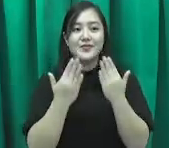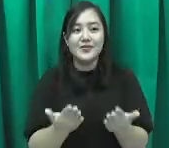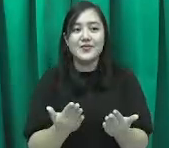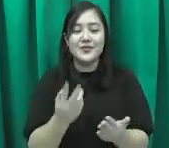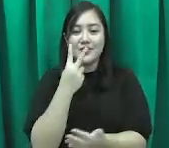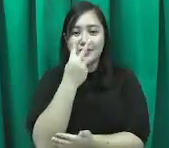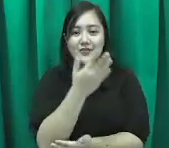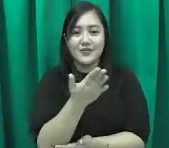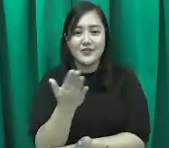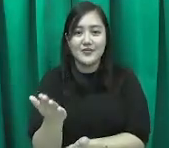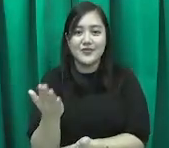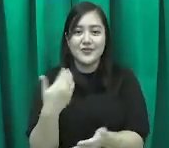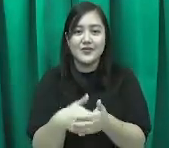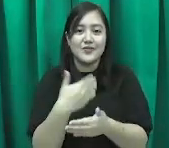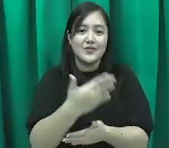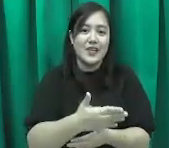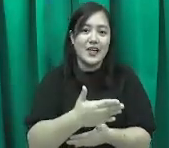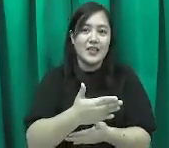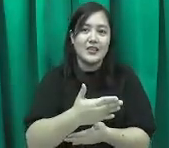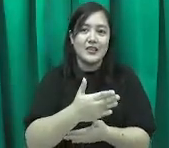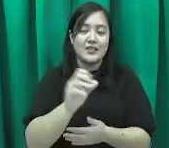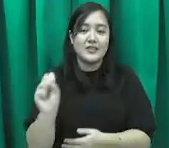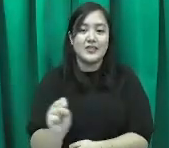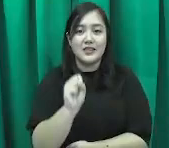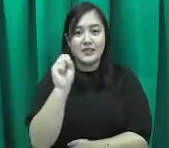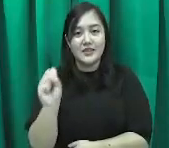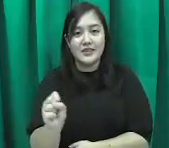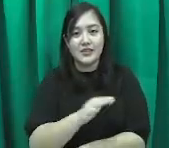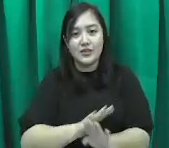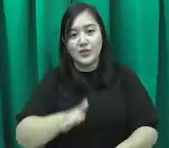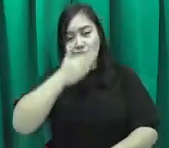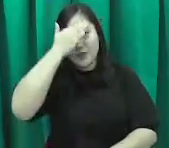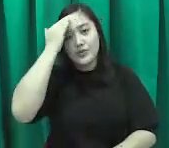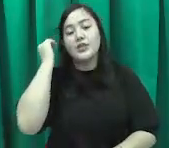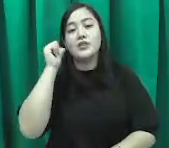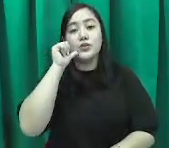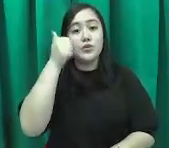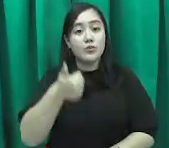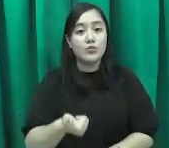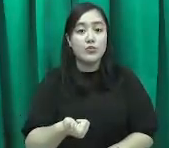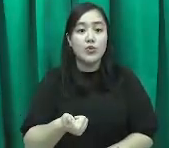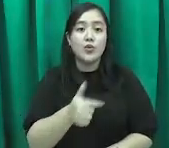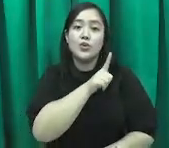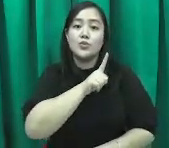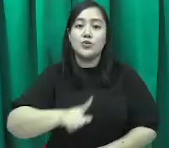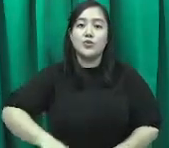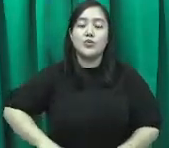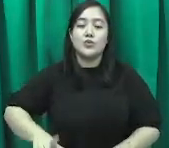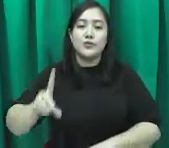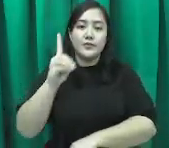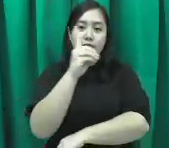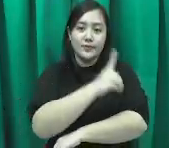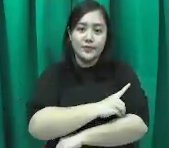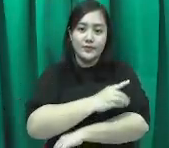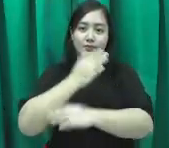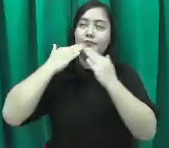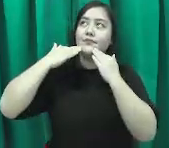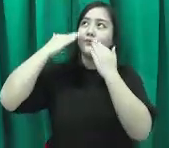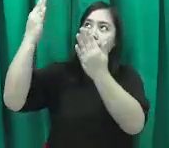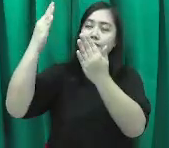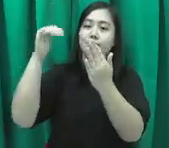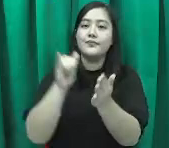you next Saturday. And don't forget tomorrow. Tomorrow again is the Lord's Day. Yeah. Salamat tayo sa Panginoon